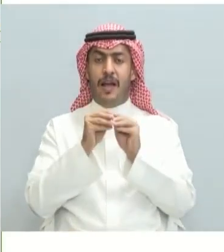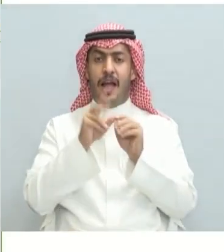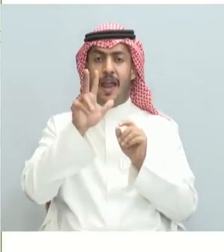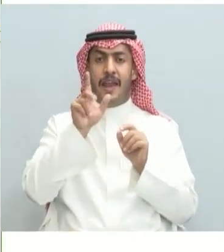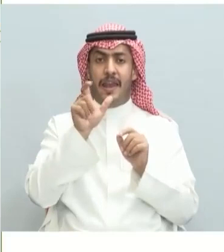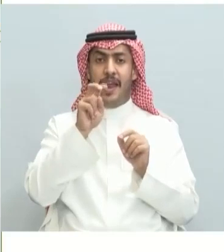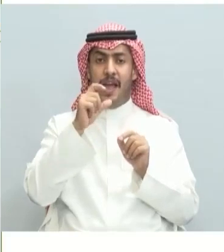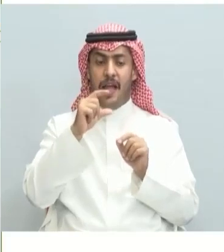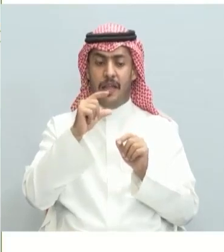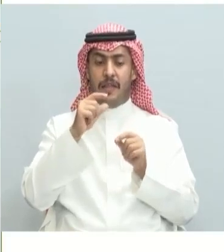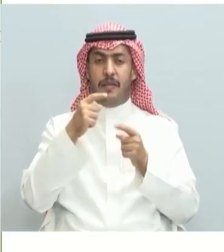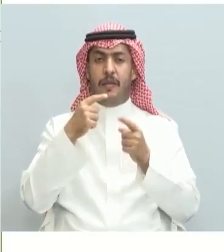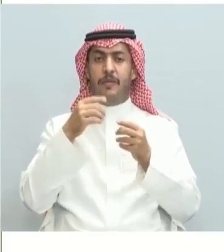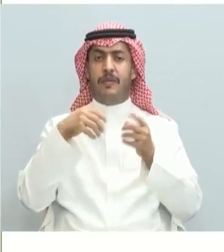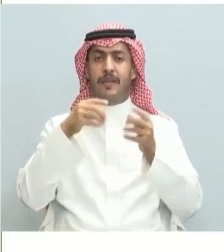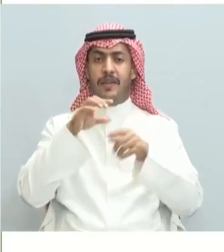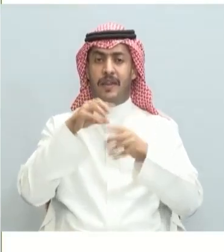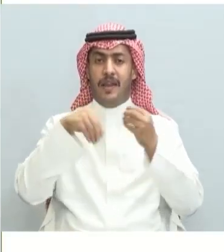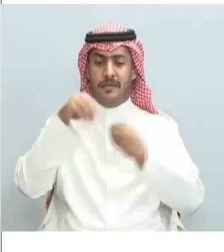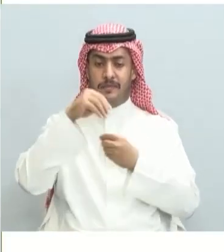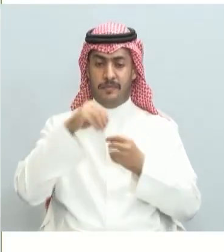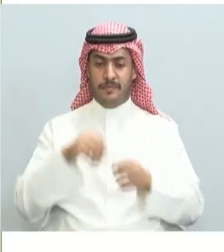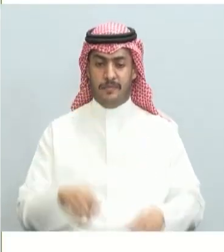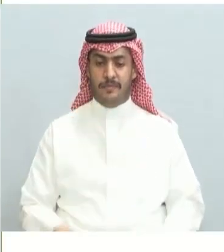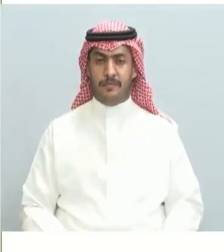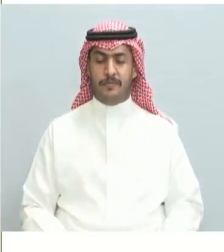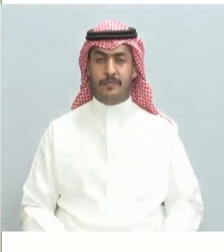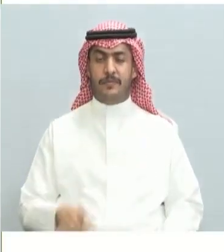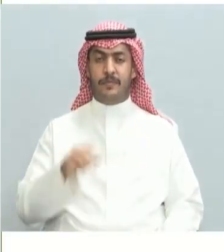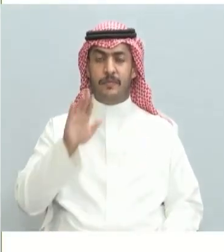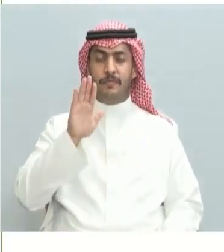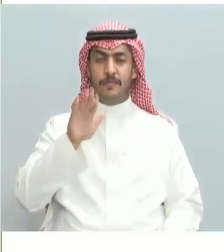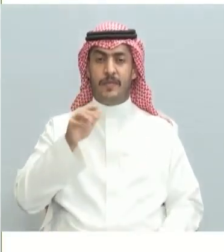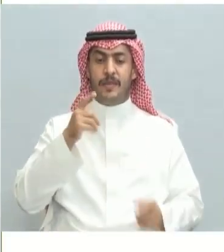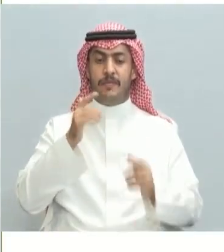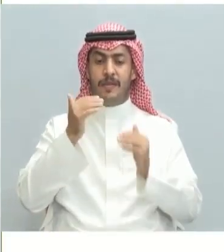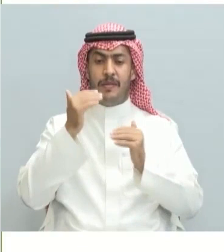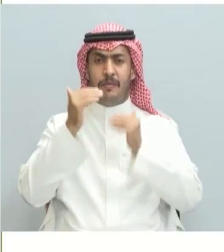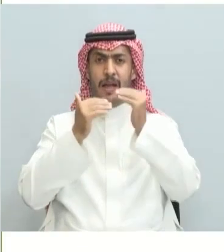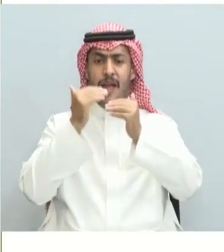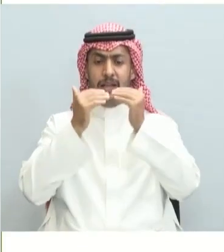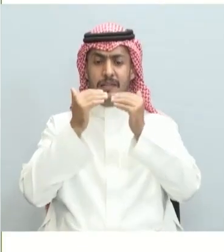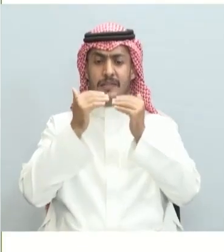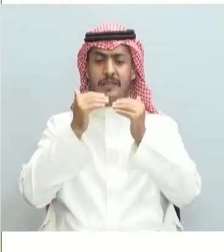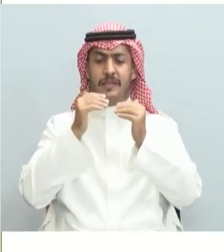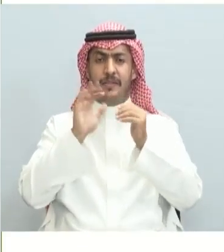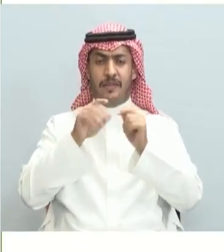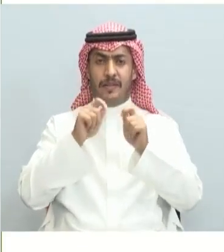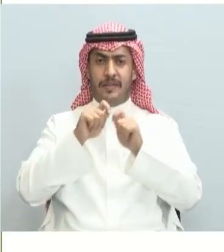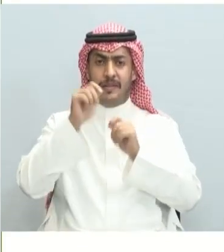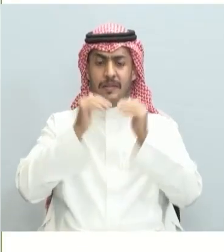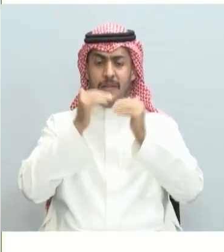النقد المتداول وتناولنا هنا مقاييس المعروض النقدي اذا